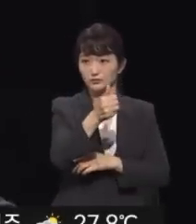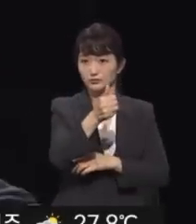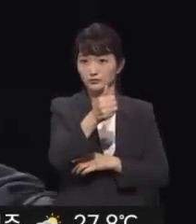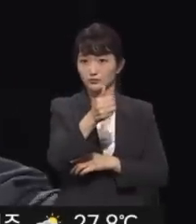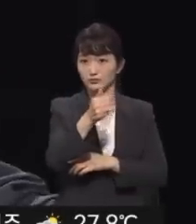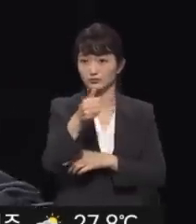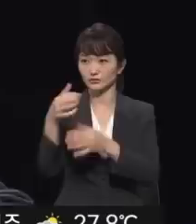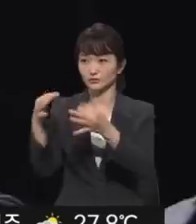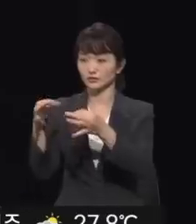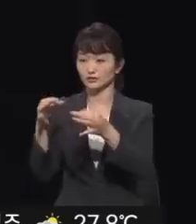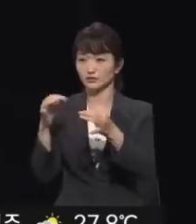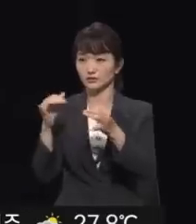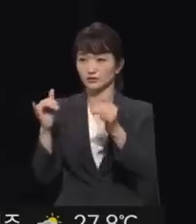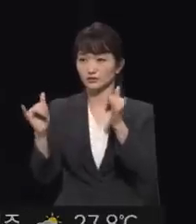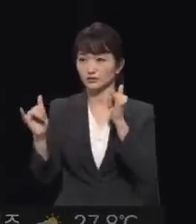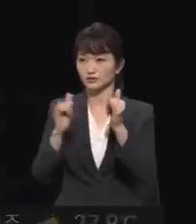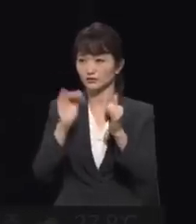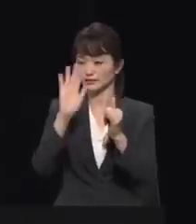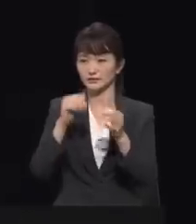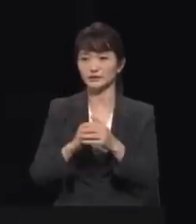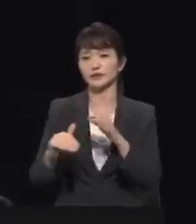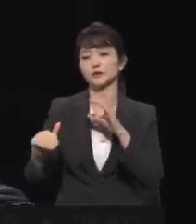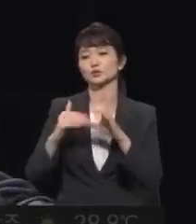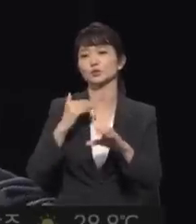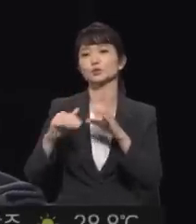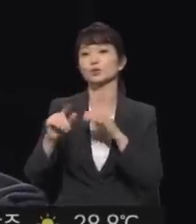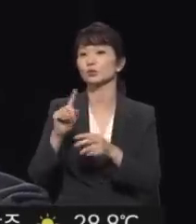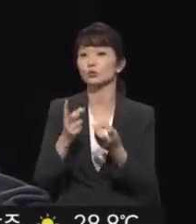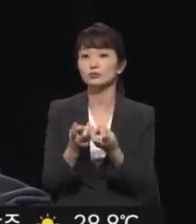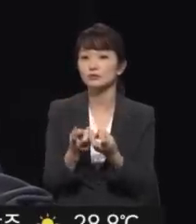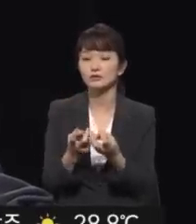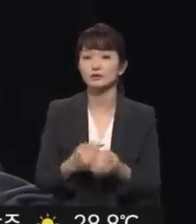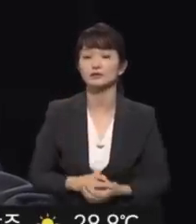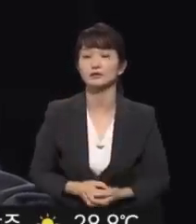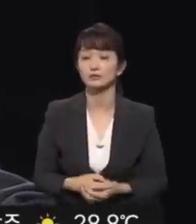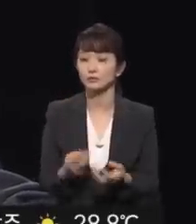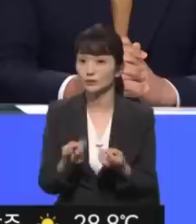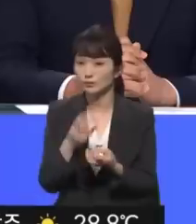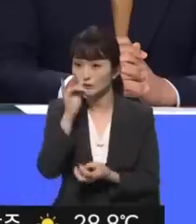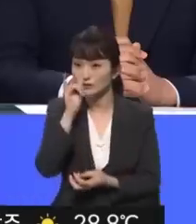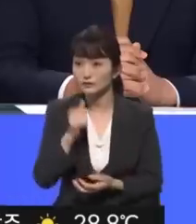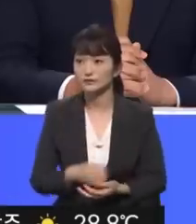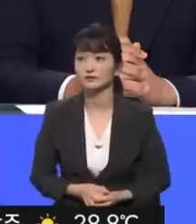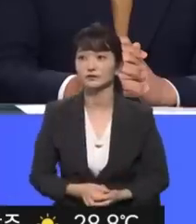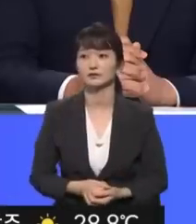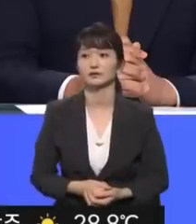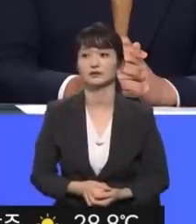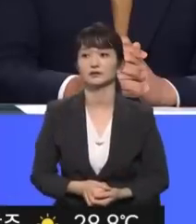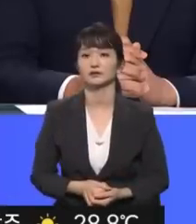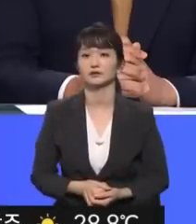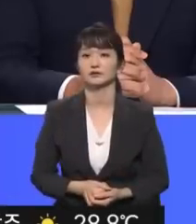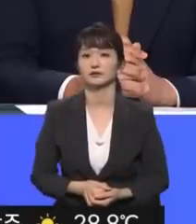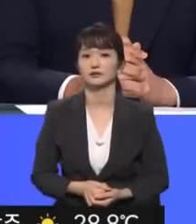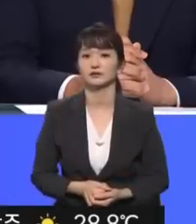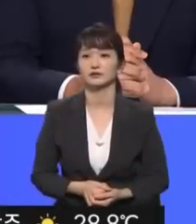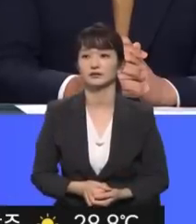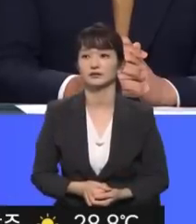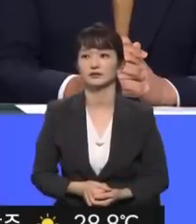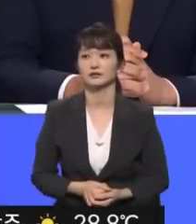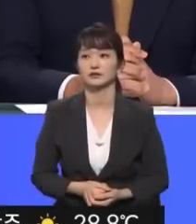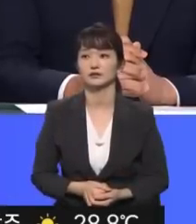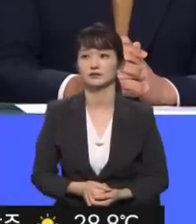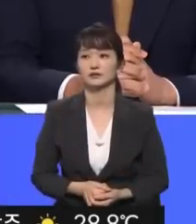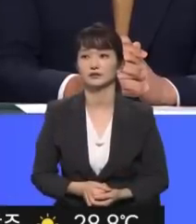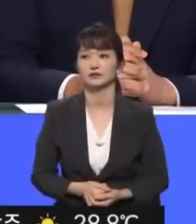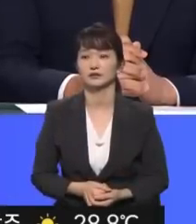소통을 했습니다 전화를 꺼 놓고 있잖아요 예 소 배송은 어떻게 보면 옆에 방법이 있습니다 고작 한 통해서 i 부 바꾸고 잠을 통 압니까 잠적 하라고